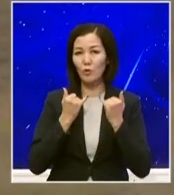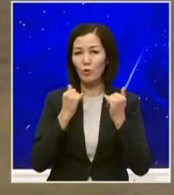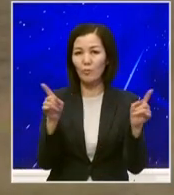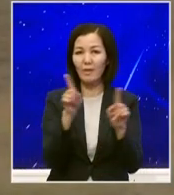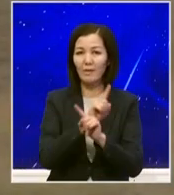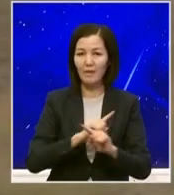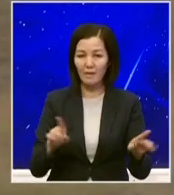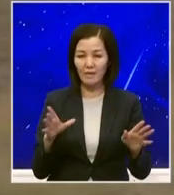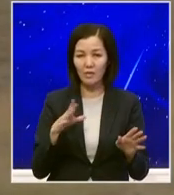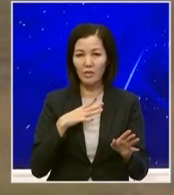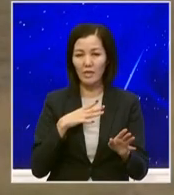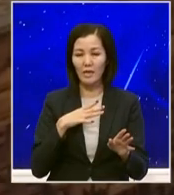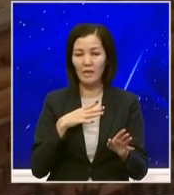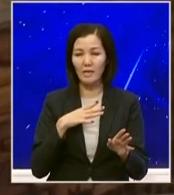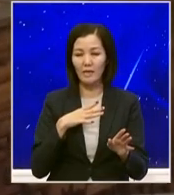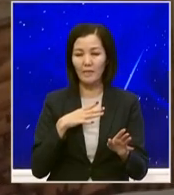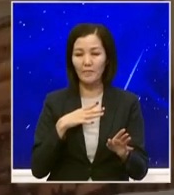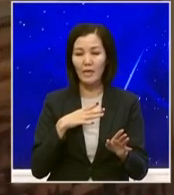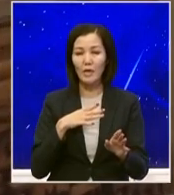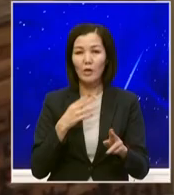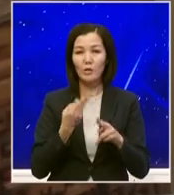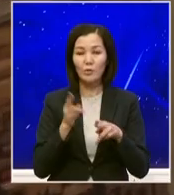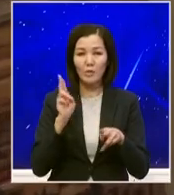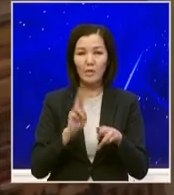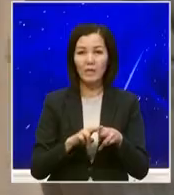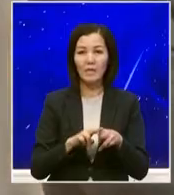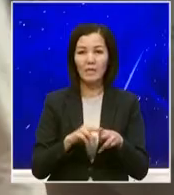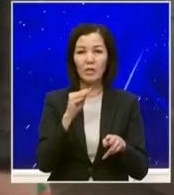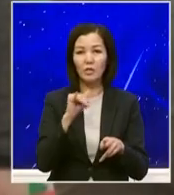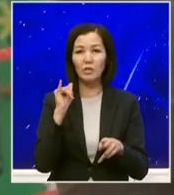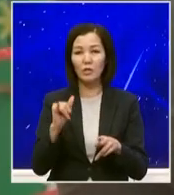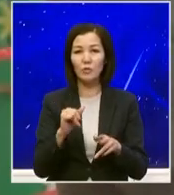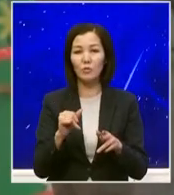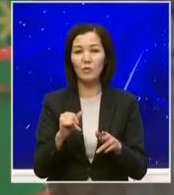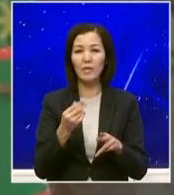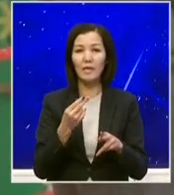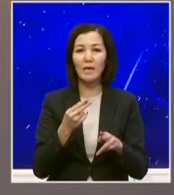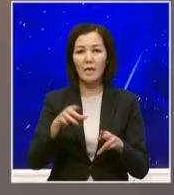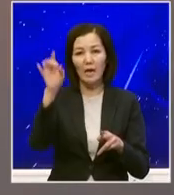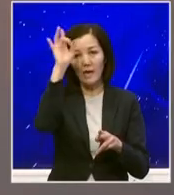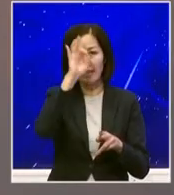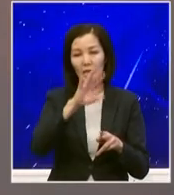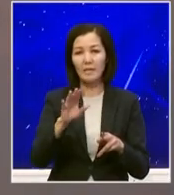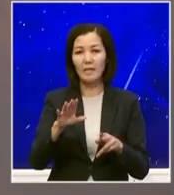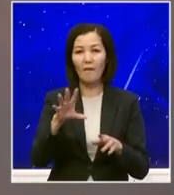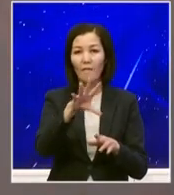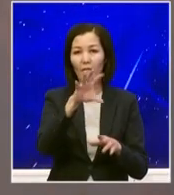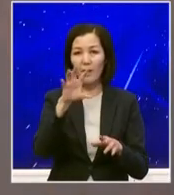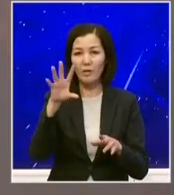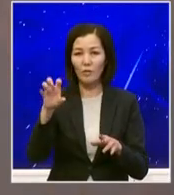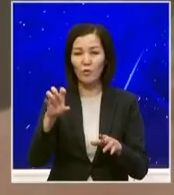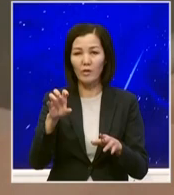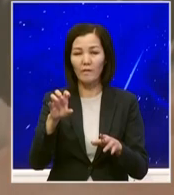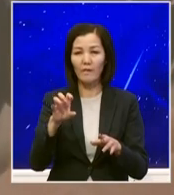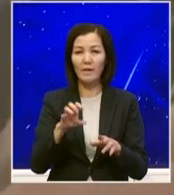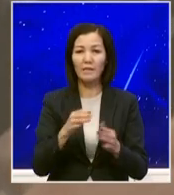ат құмарлығы да сол бір тылсым жақындықтан болса керек. Жетісудың 8 қырлы перзенті Жеңіс Ысқабайдың мына фотолар